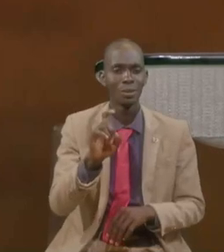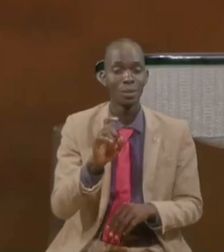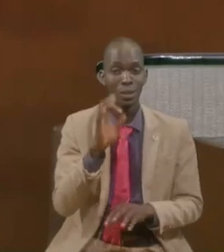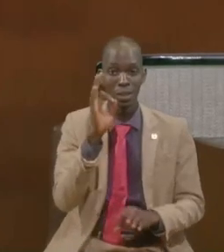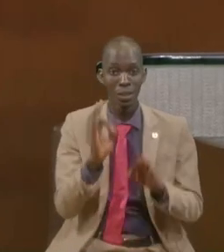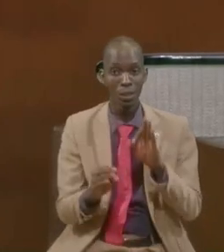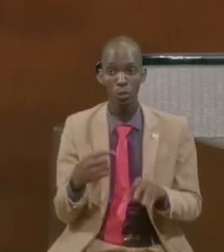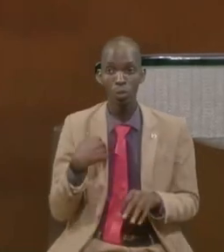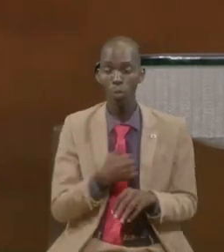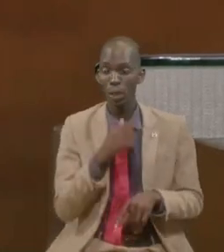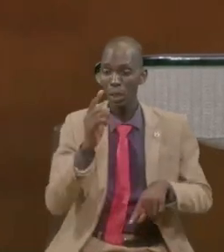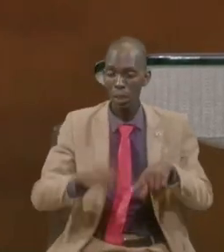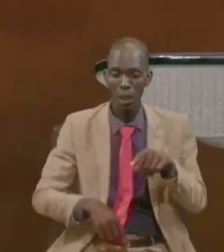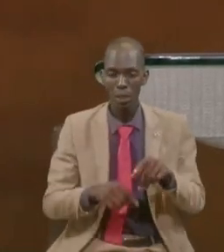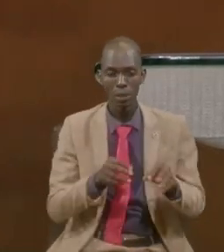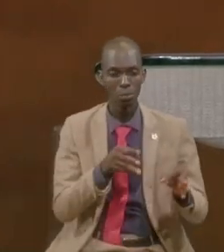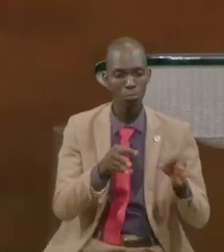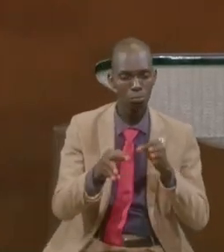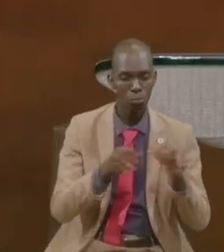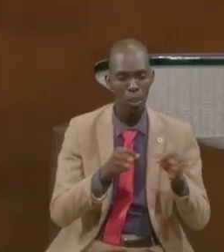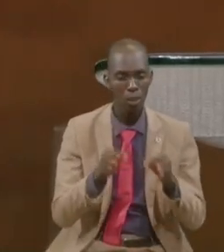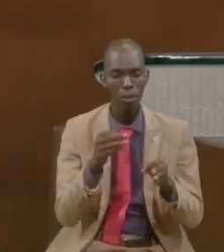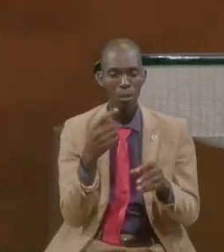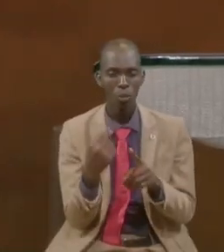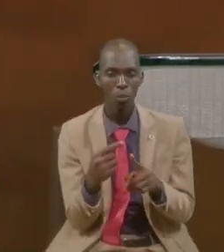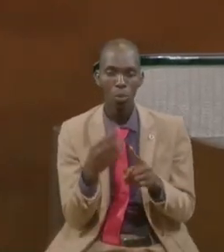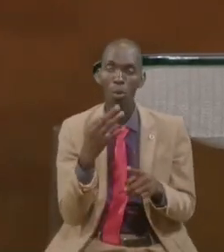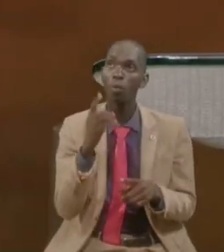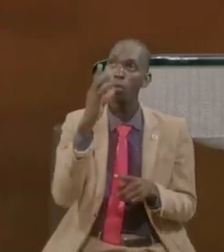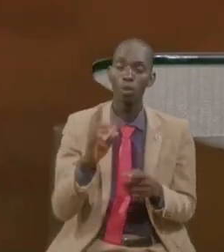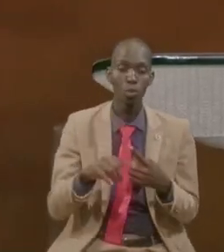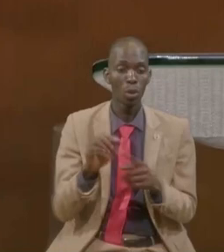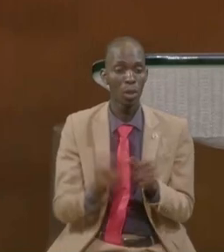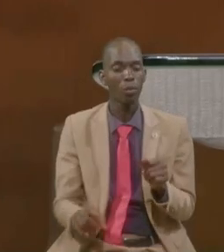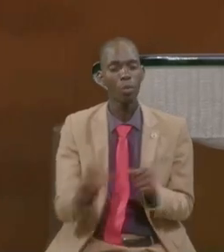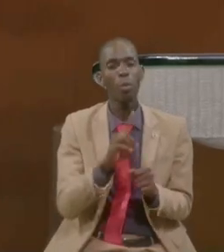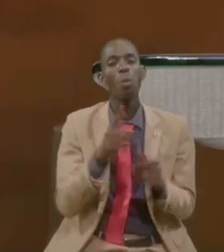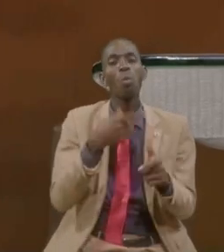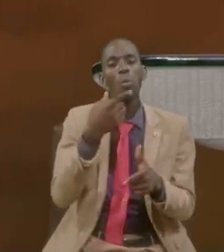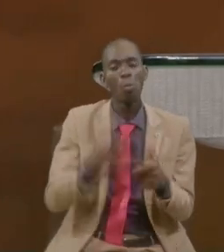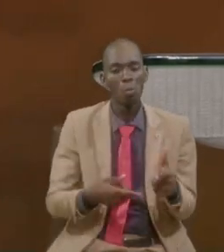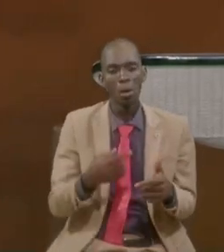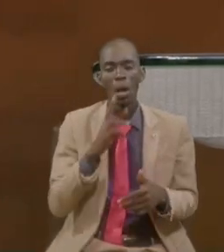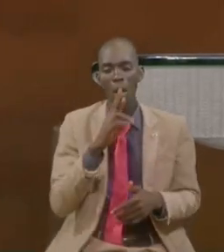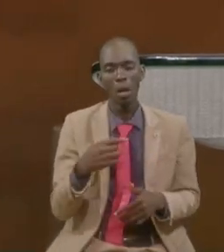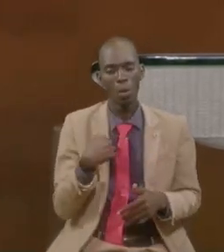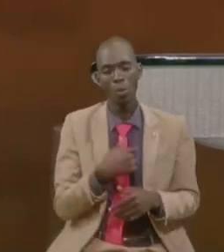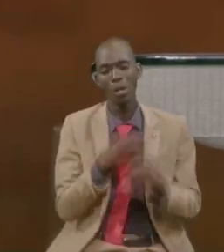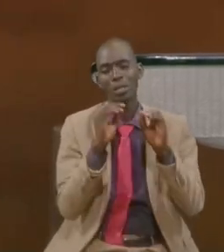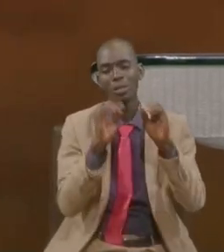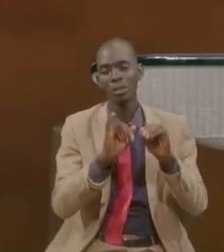pas souligner la parole dans la vie de tout le monde, mais qu'enseignons-nous